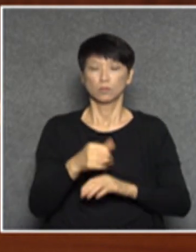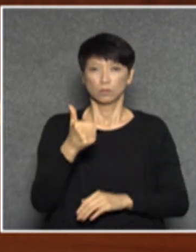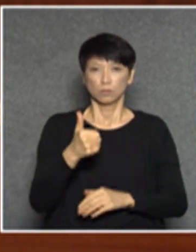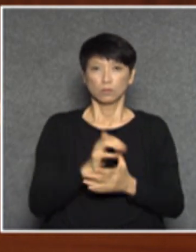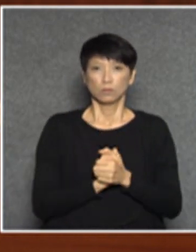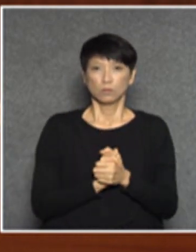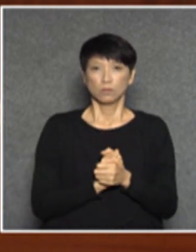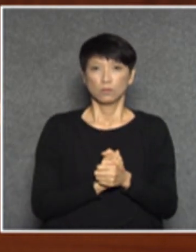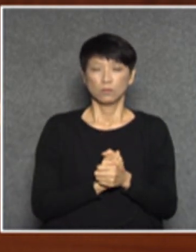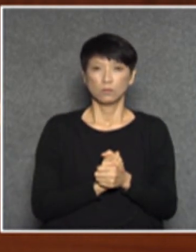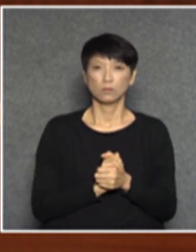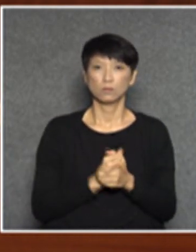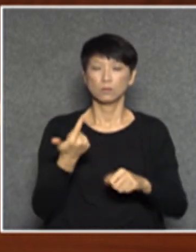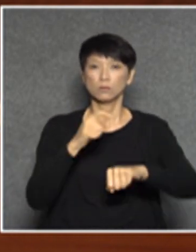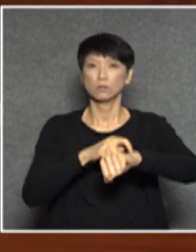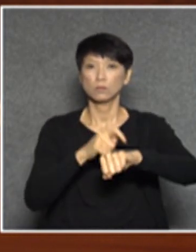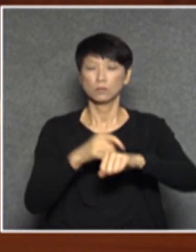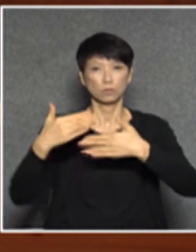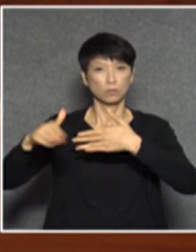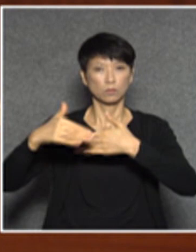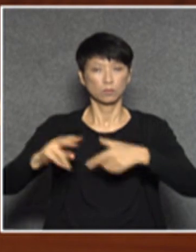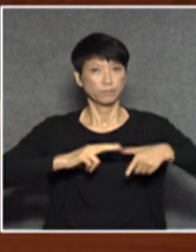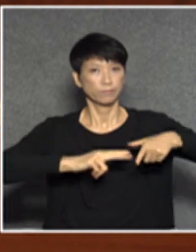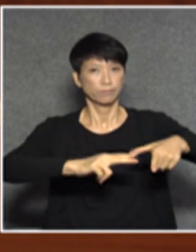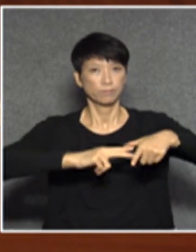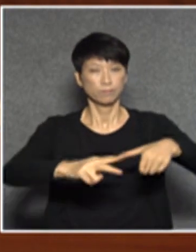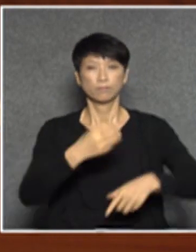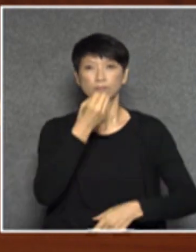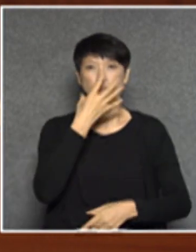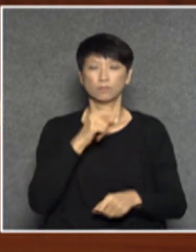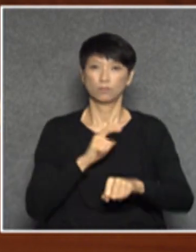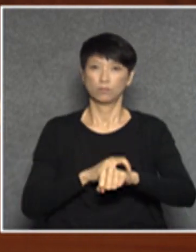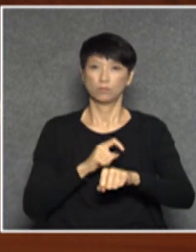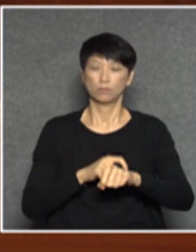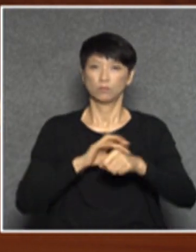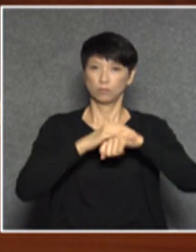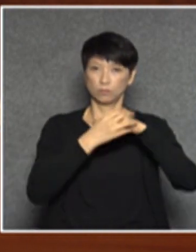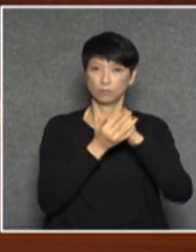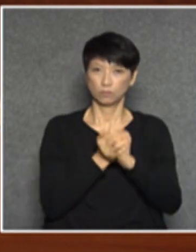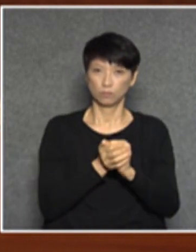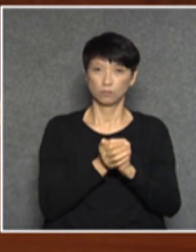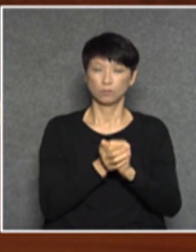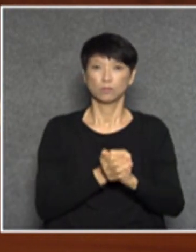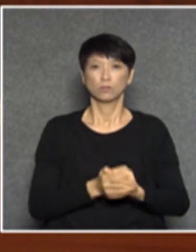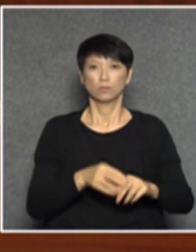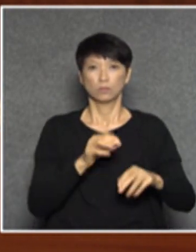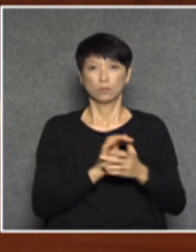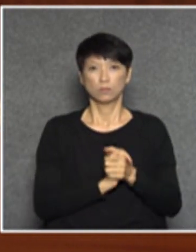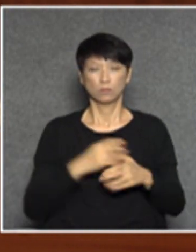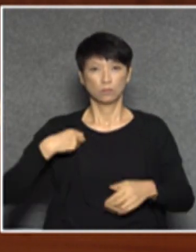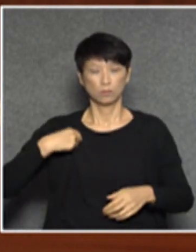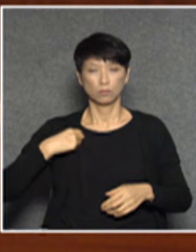我很多時候在外面推介香港的時候都說，我們既是國際間的中國金融中心，也是我們國